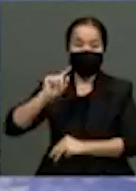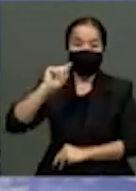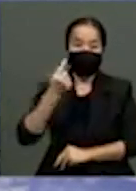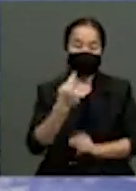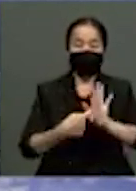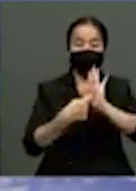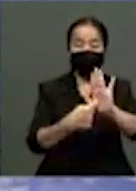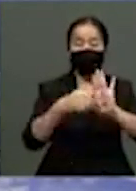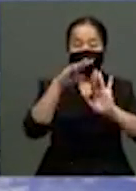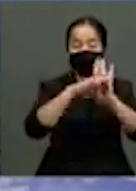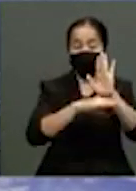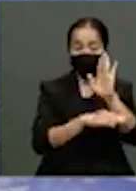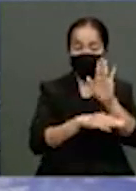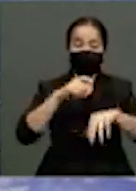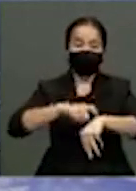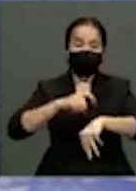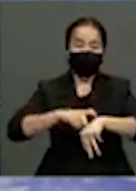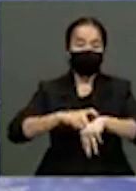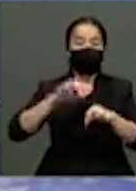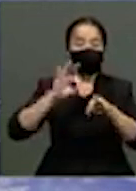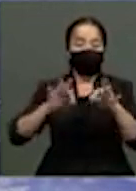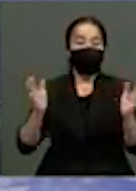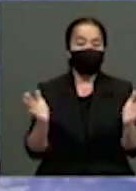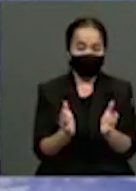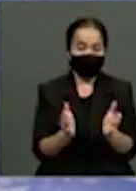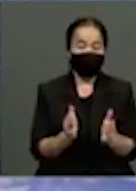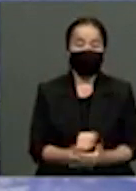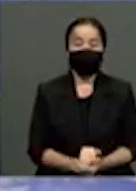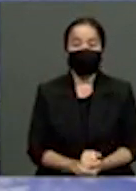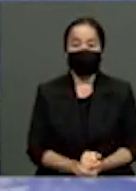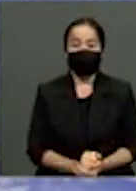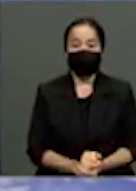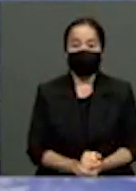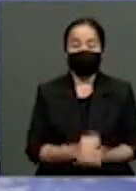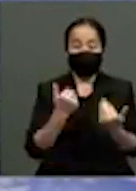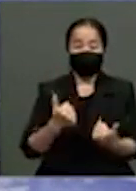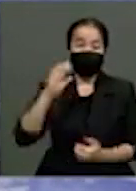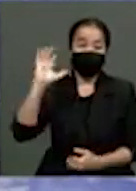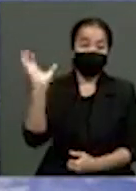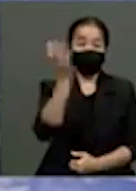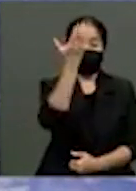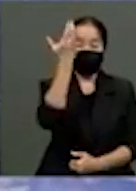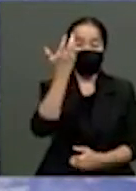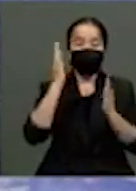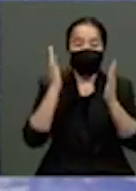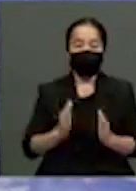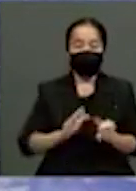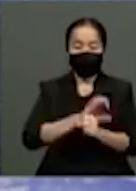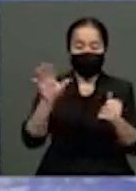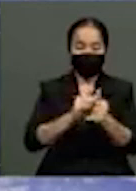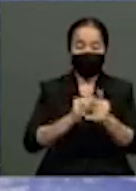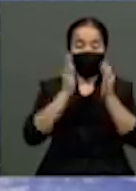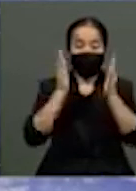าไปด้วยเลยนะครับจะได้ประหยัดเวลาของพี่น้องประชาชนนะครับวันนี้ของทั่วโลกก็แตะไปที่